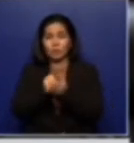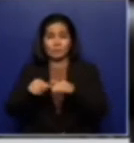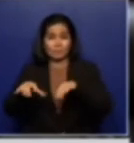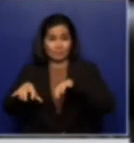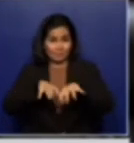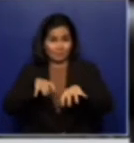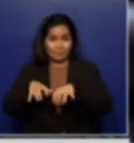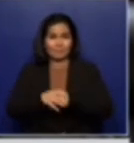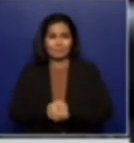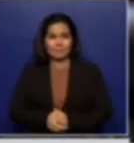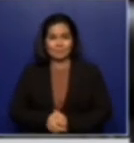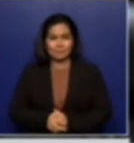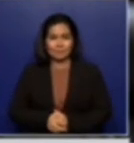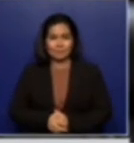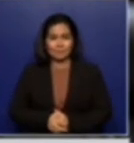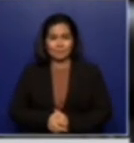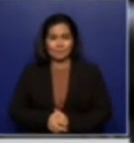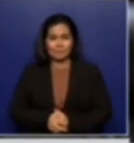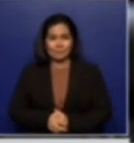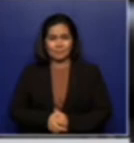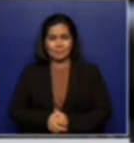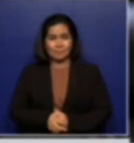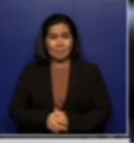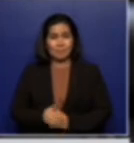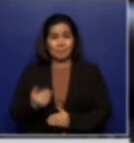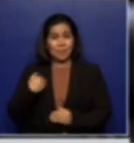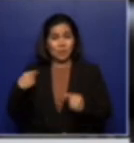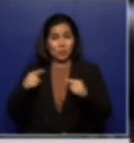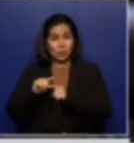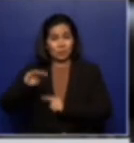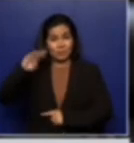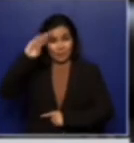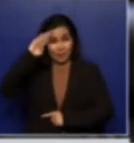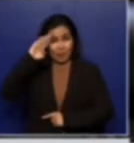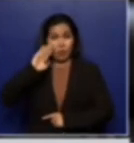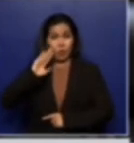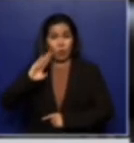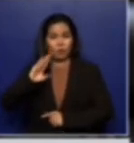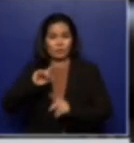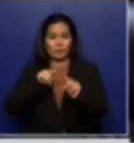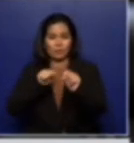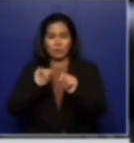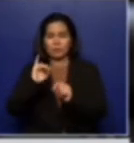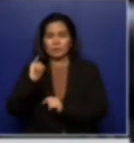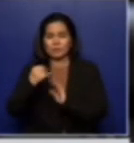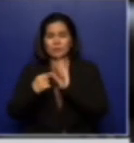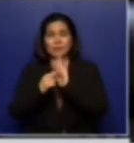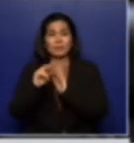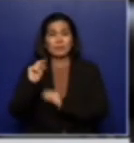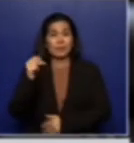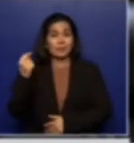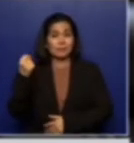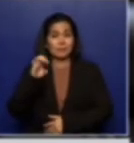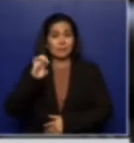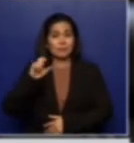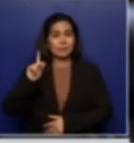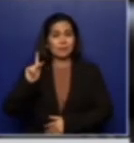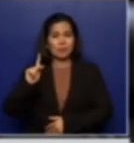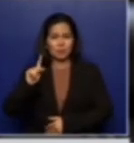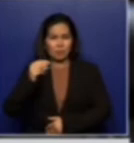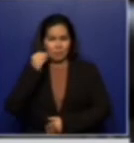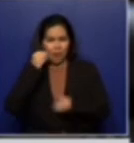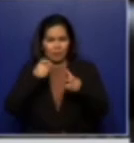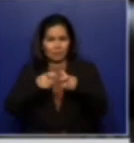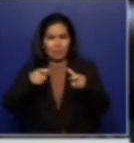งที่ทหารของบ้านทรัพย์หินแก้วตำบลจันทึกครับเป็นหมู่บ้านใหญ่ประชาชนเข